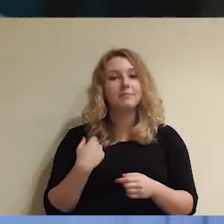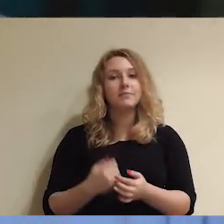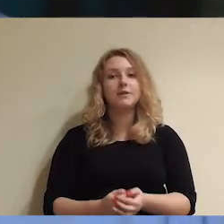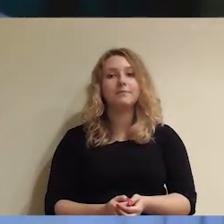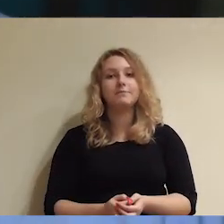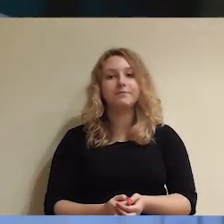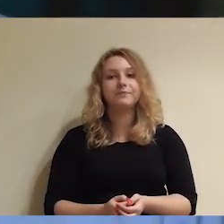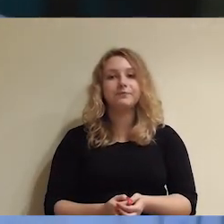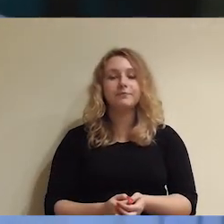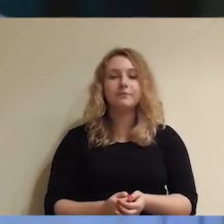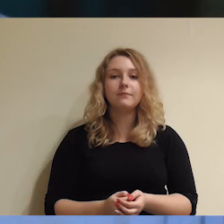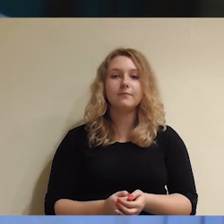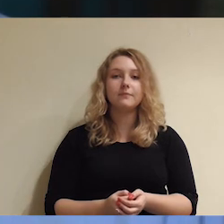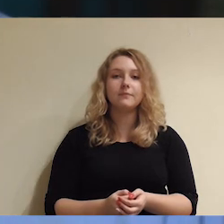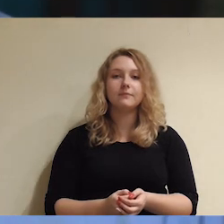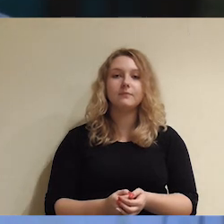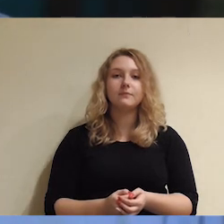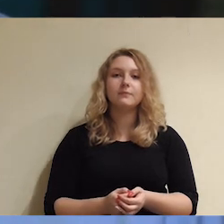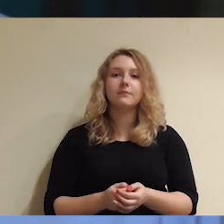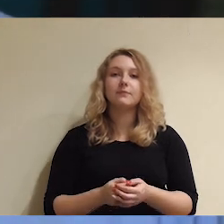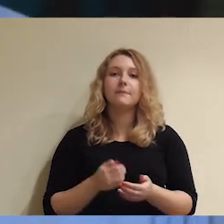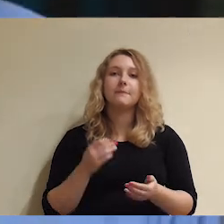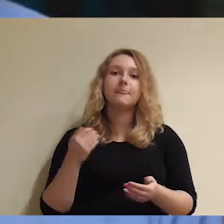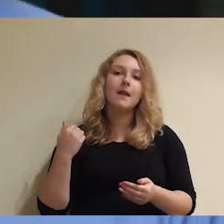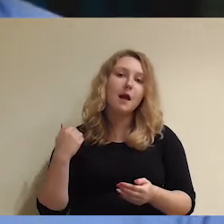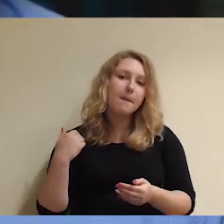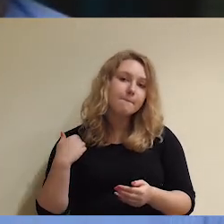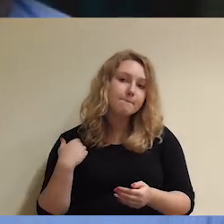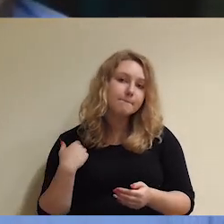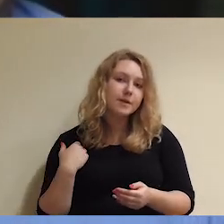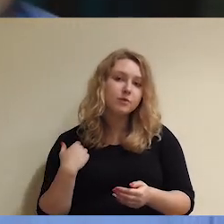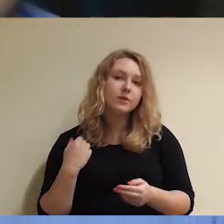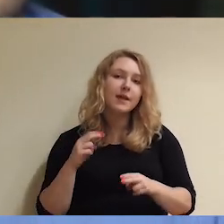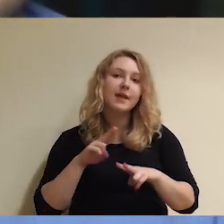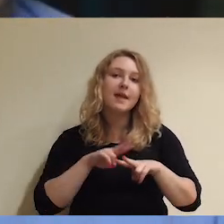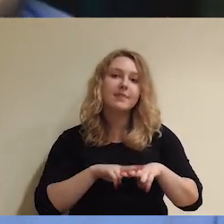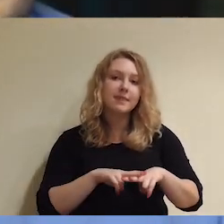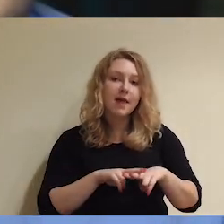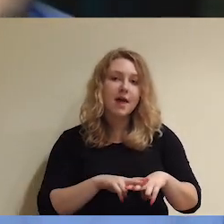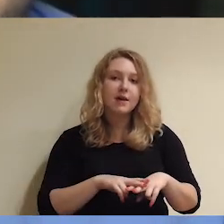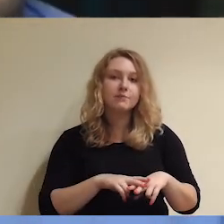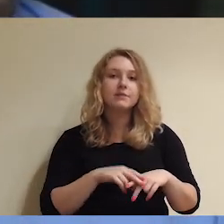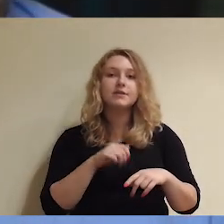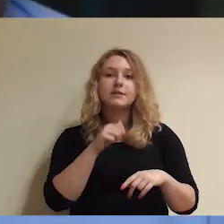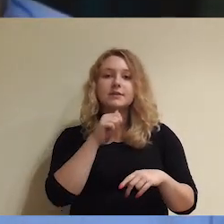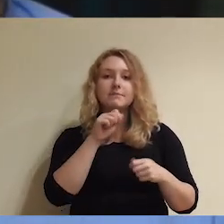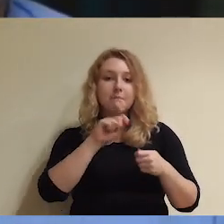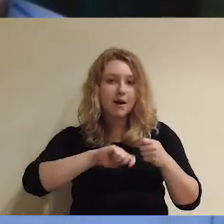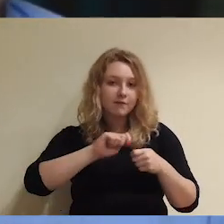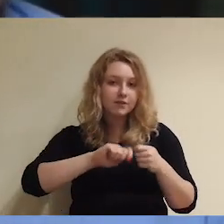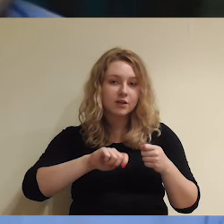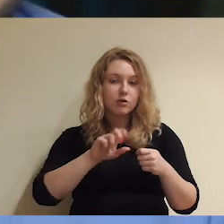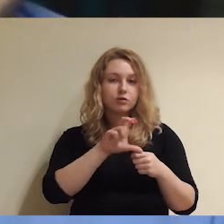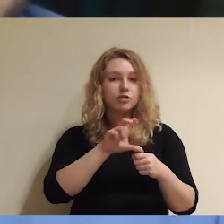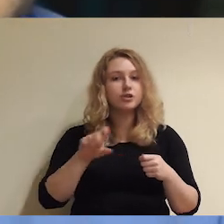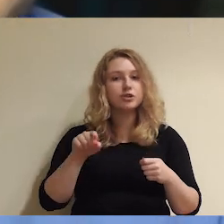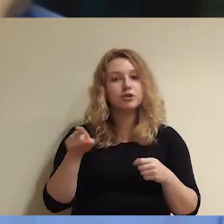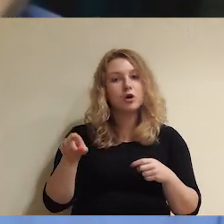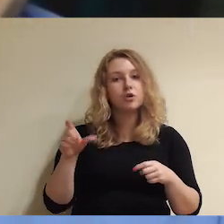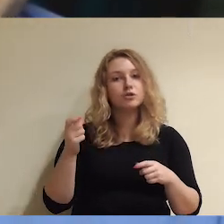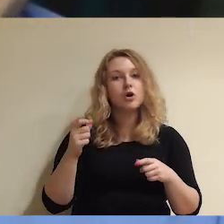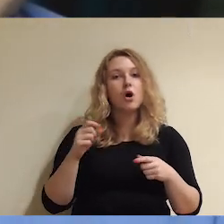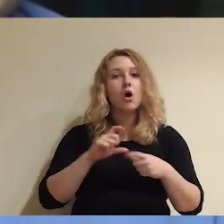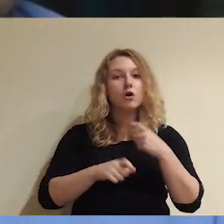mobilną wspólnotę, wiele się ukształtowało. I minął właściwie taki termin taki sprawdzający, czy to ma sens, to co robimy, się okazało, że